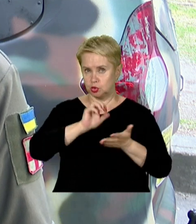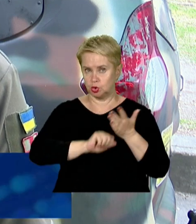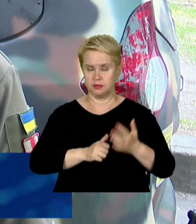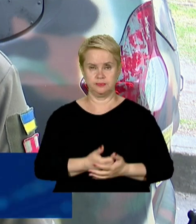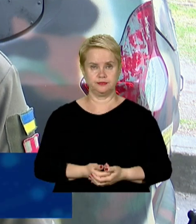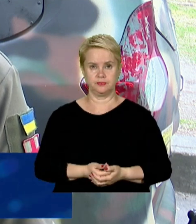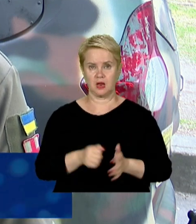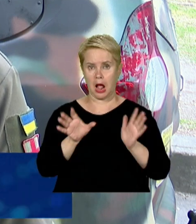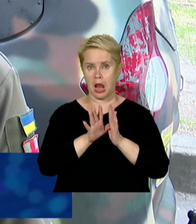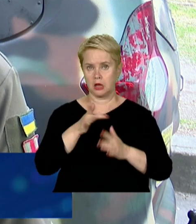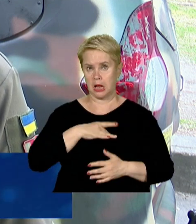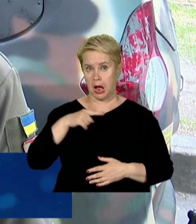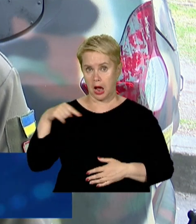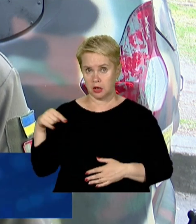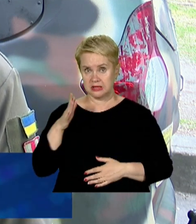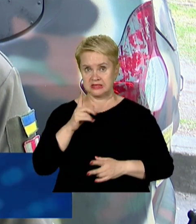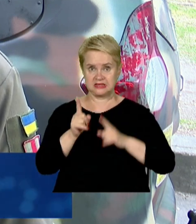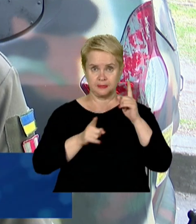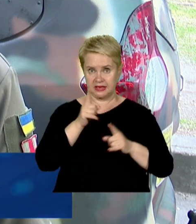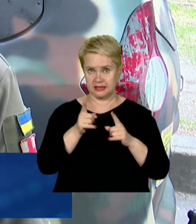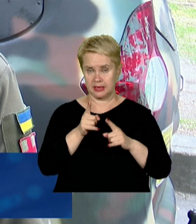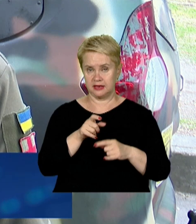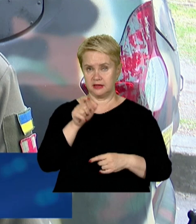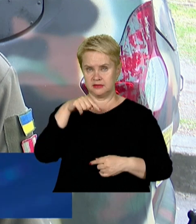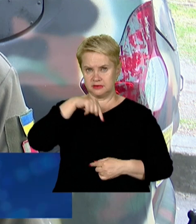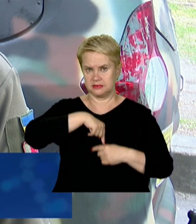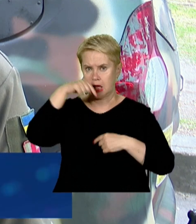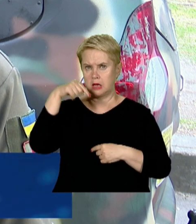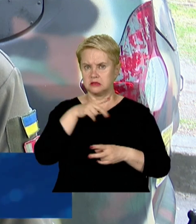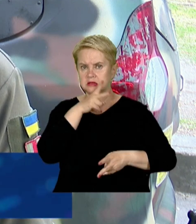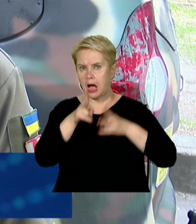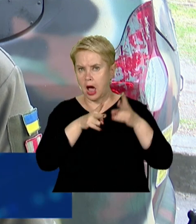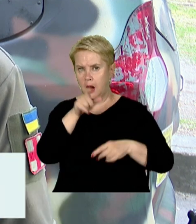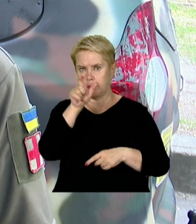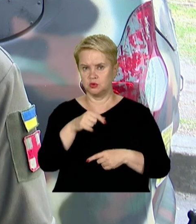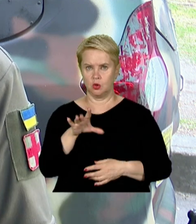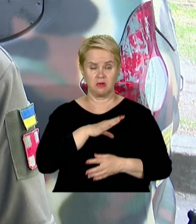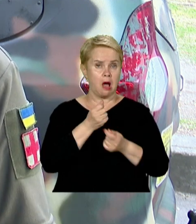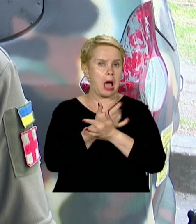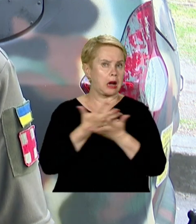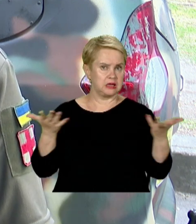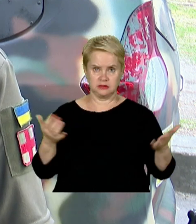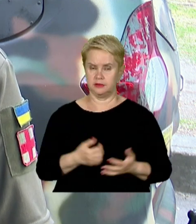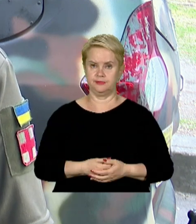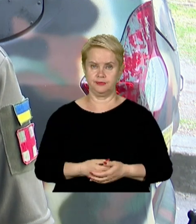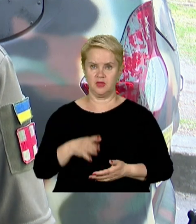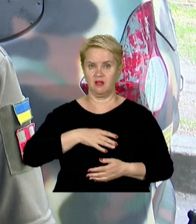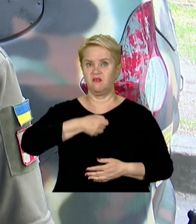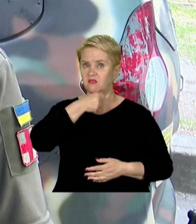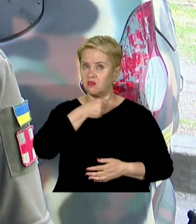а електрокардіограф, якщо йдуть зміни в стані пацієнта, скарги, пацієнти у нас бувають різні, в тому числі і